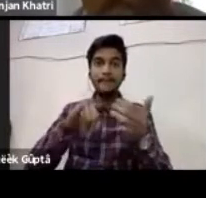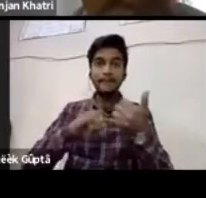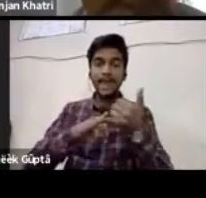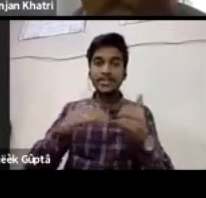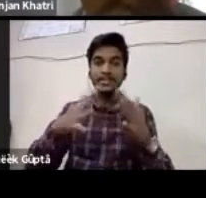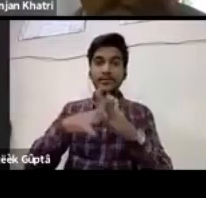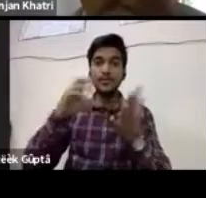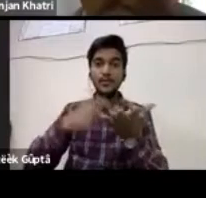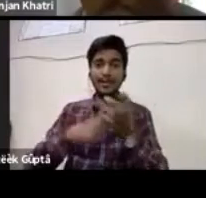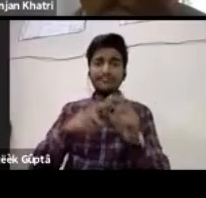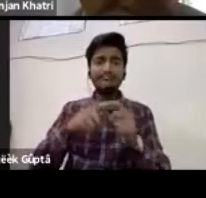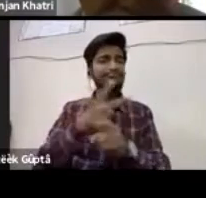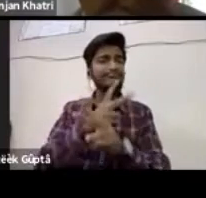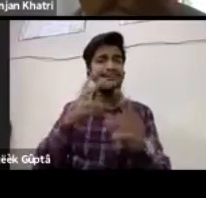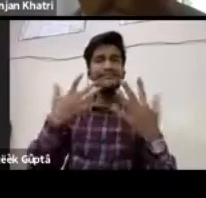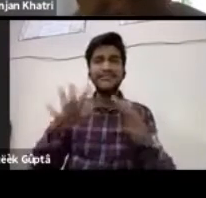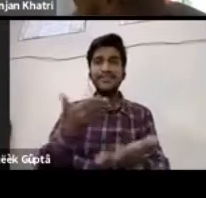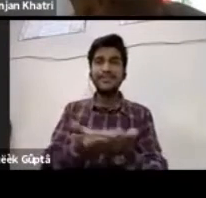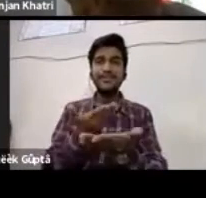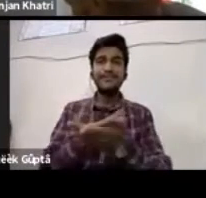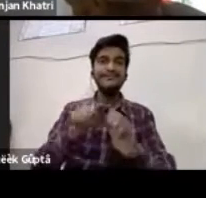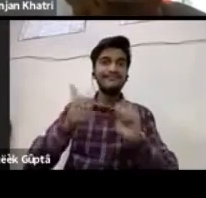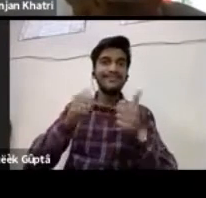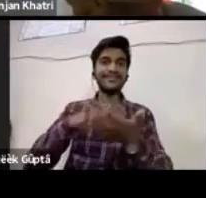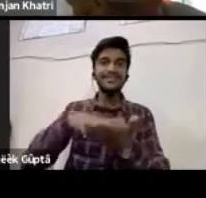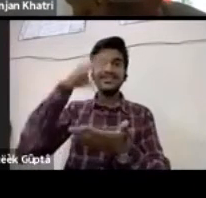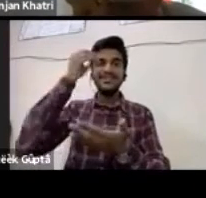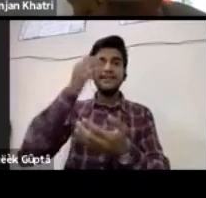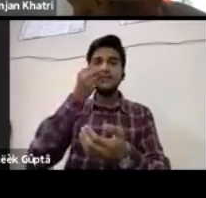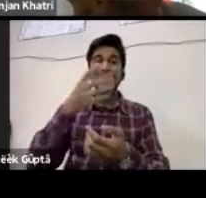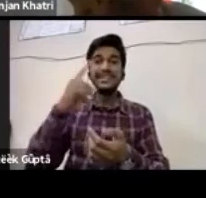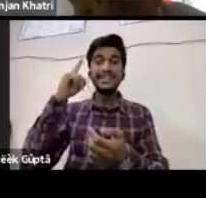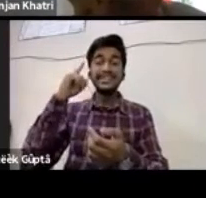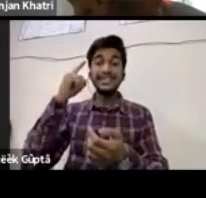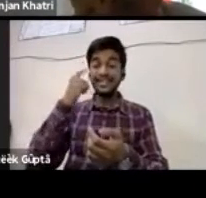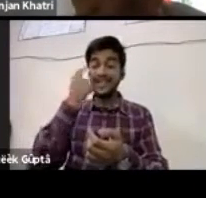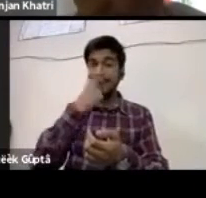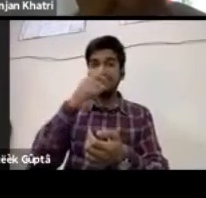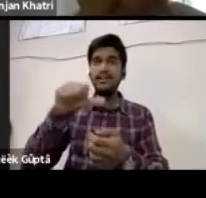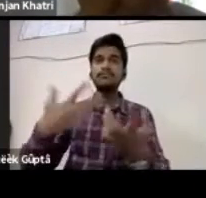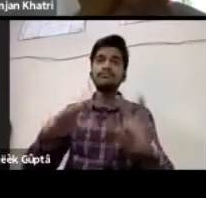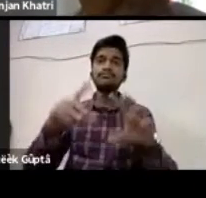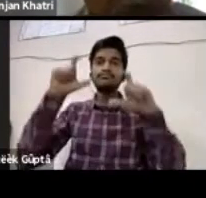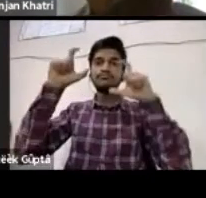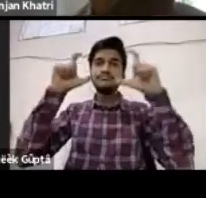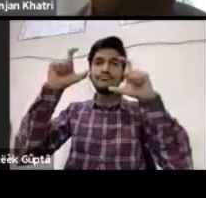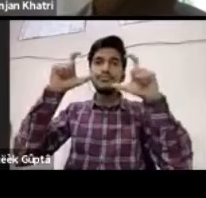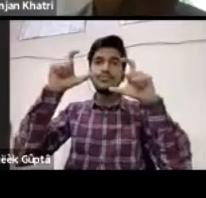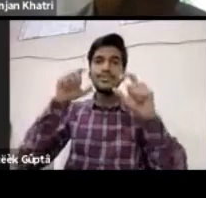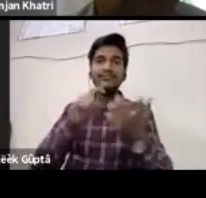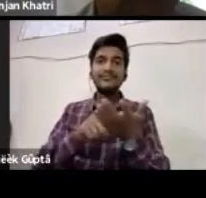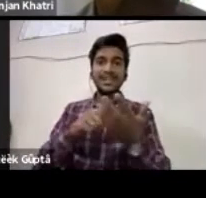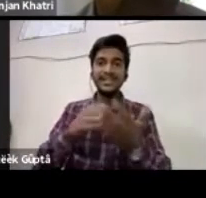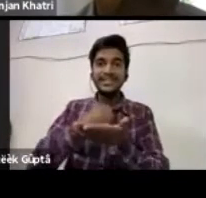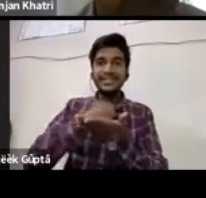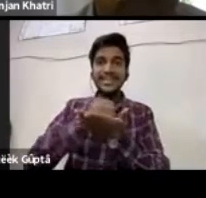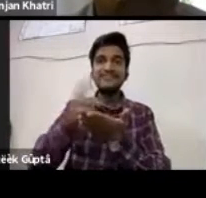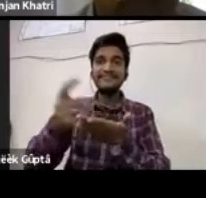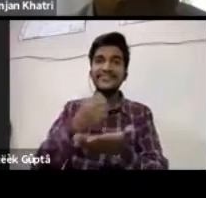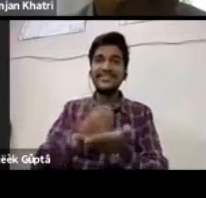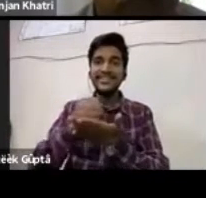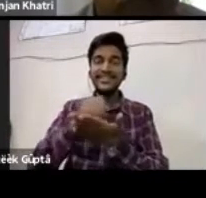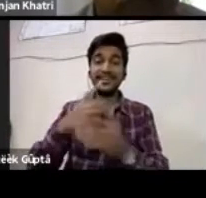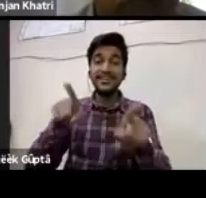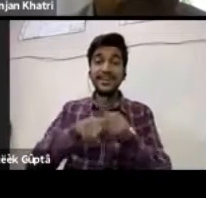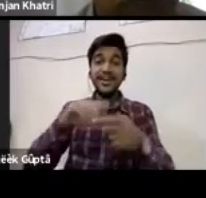टोटली ब्लाइंड इंडिपेंडेंटली फोटो खींच सकता है, तो बीइंग टोटली ब्लाइंड मैं उसकी भी हेल्प लेता हूँ, और बाकी